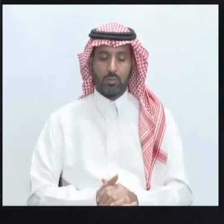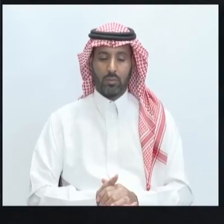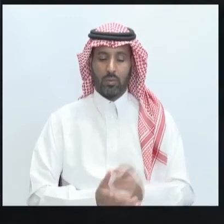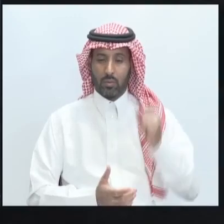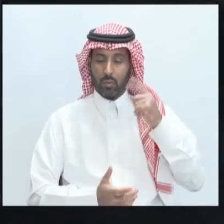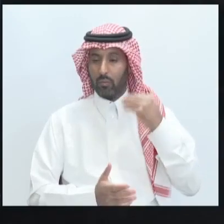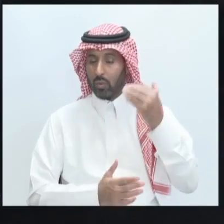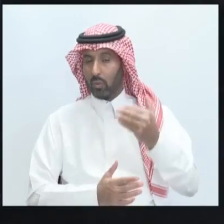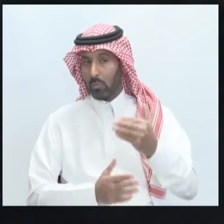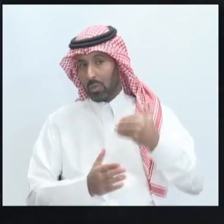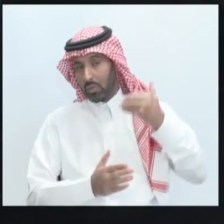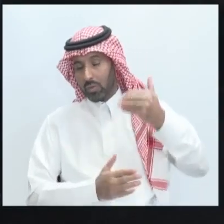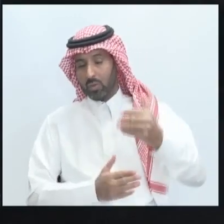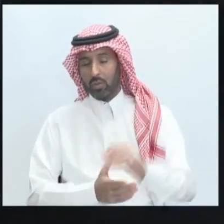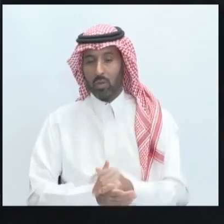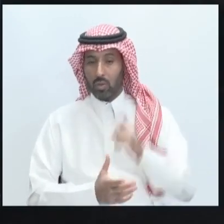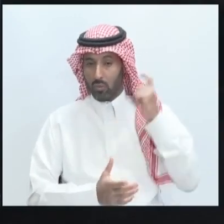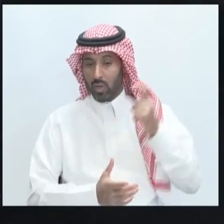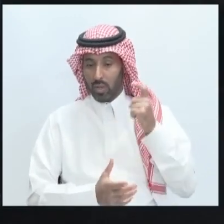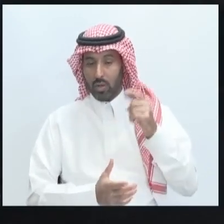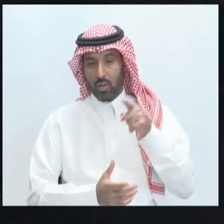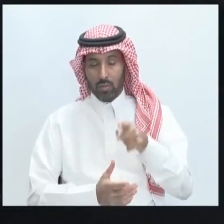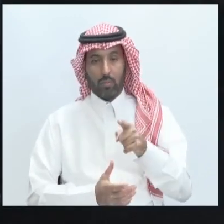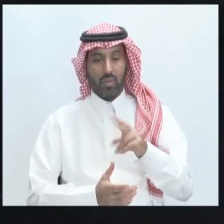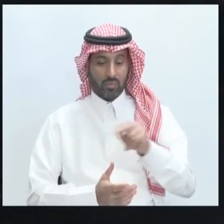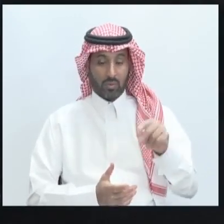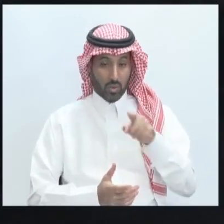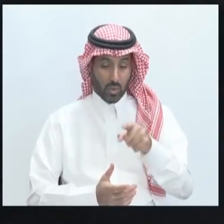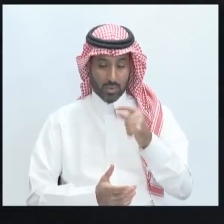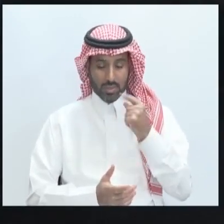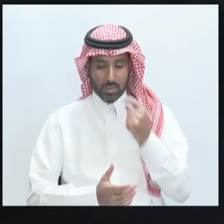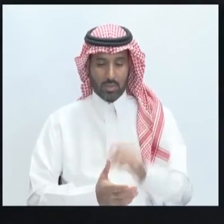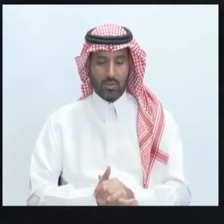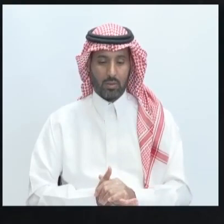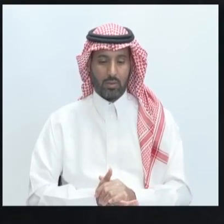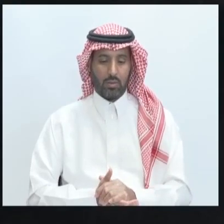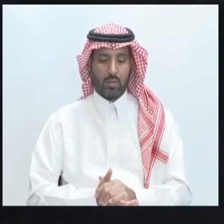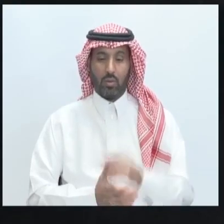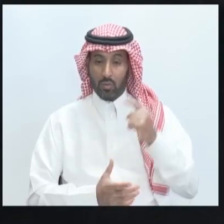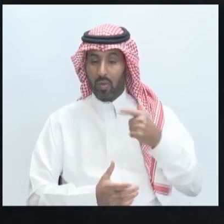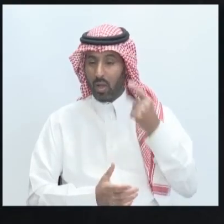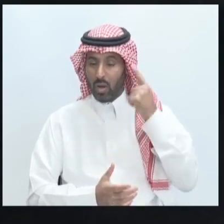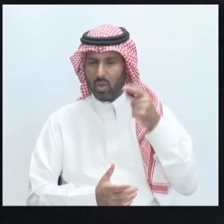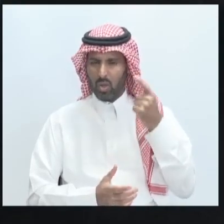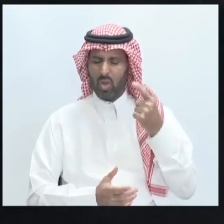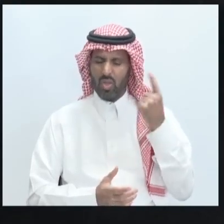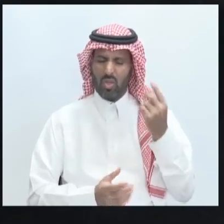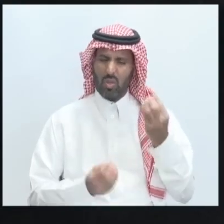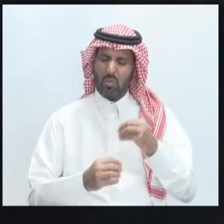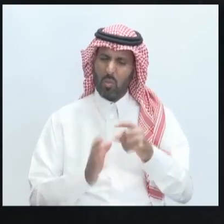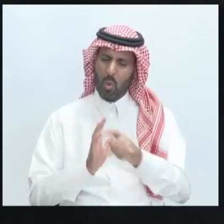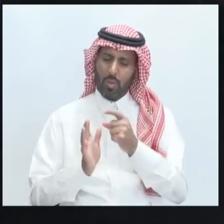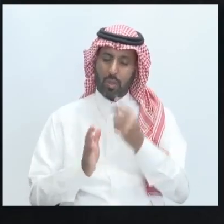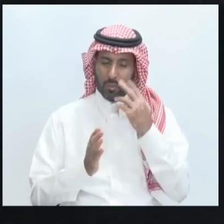تفكرون في المستقبل تفكرون في العديد من المواضيع التي قد تفتح لكم